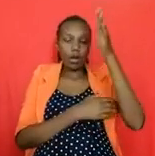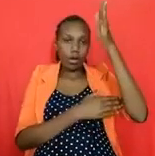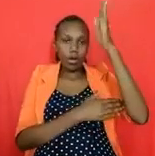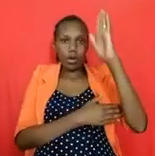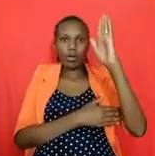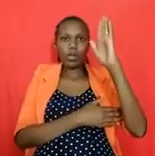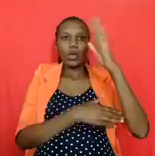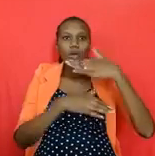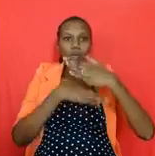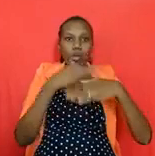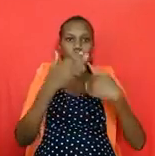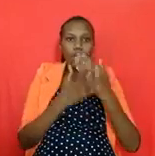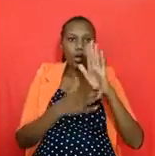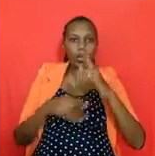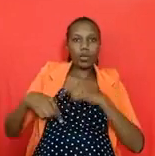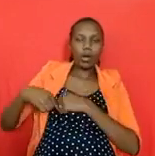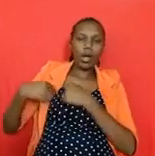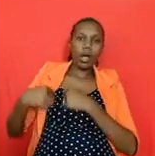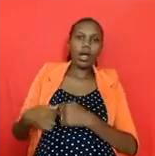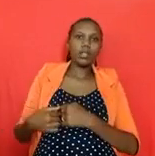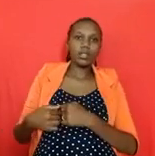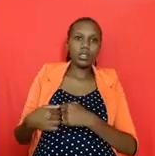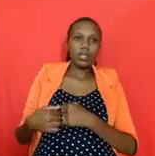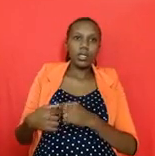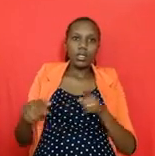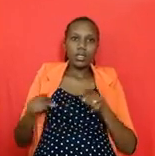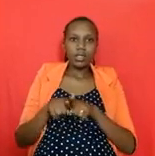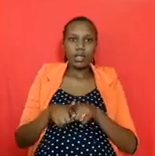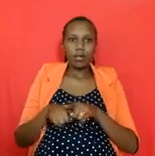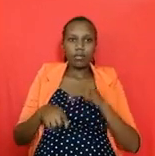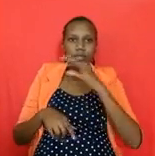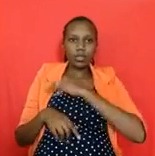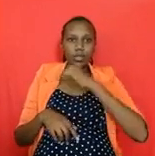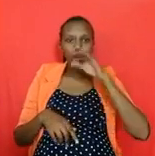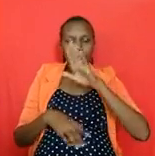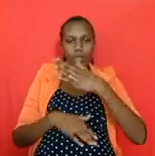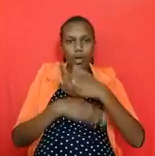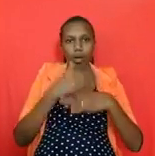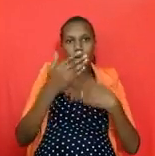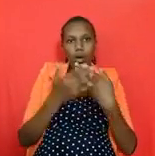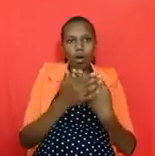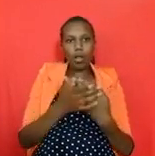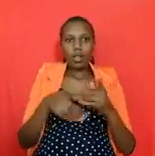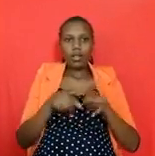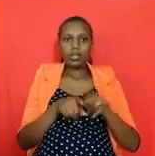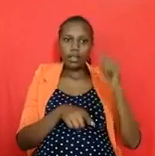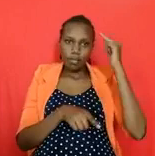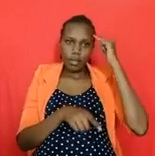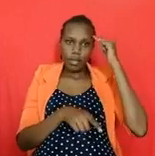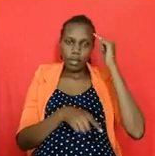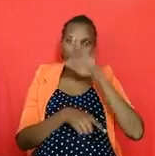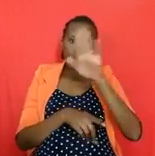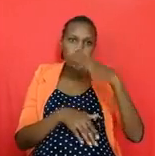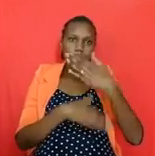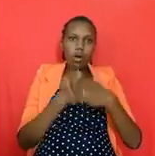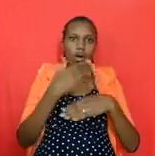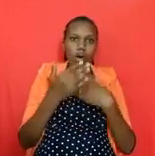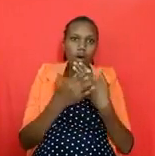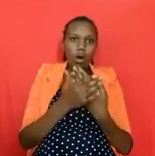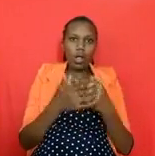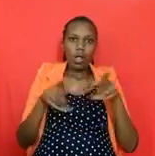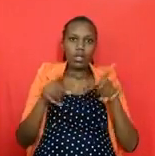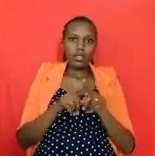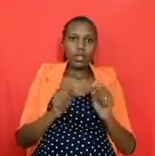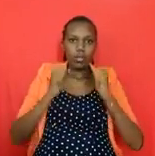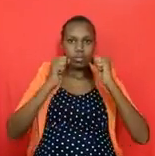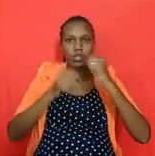waku na ngoro yaku yothe na muoyo waku wothe na gwĩciria gwaku guothe o na